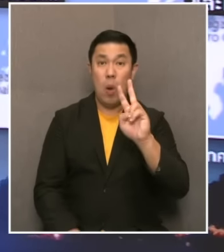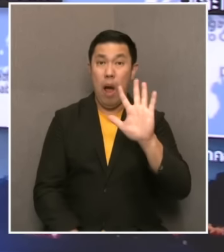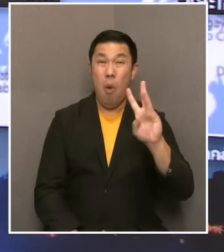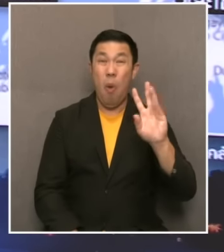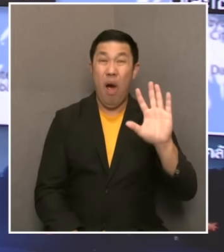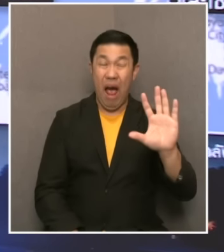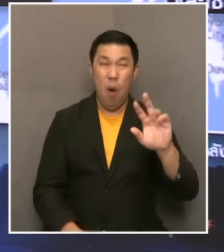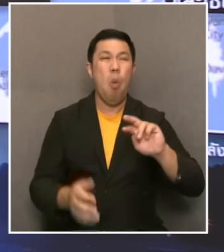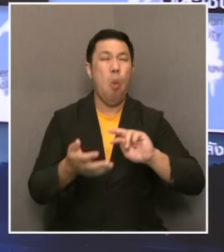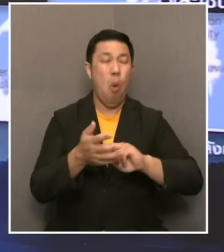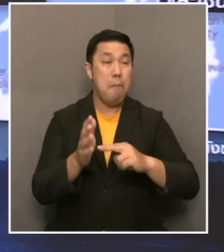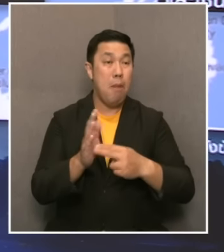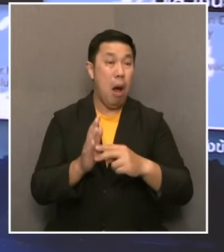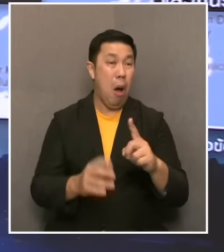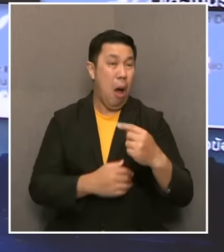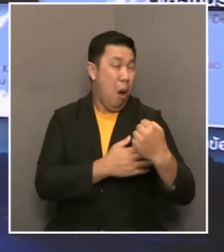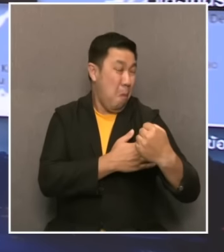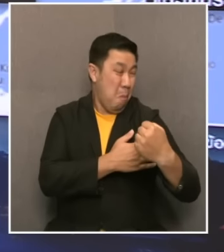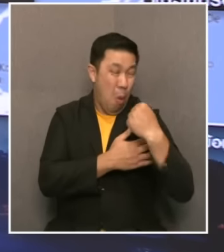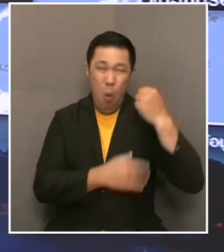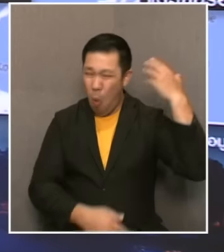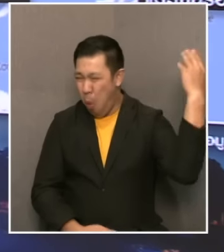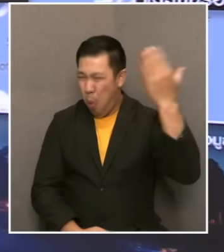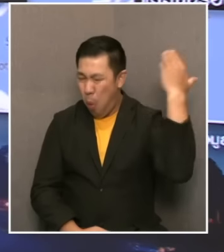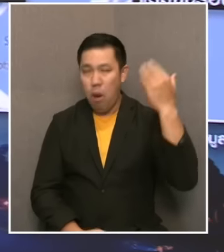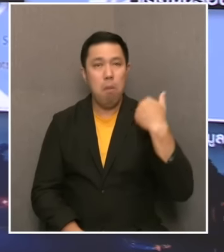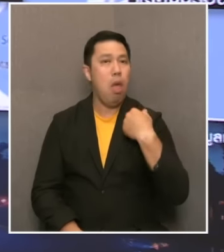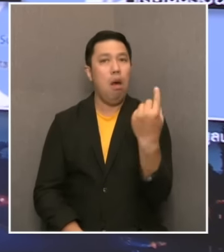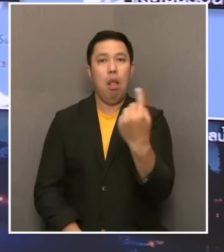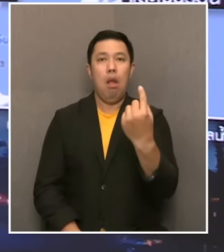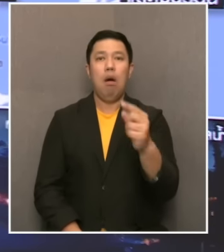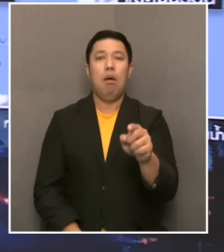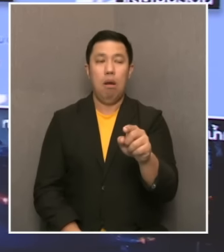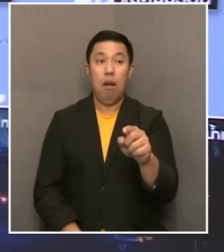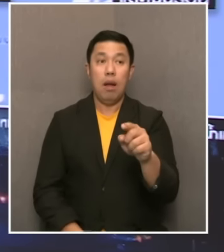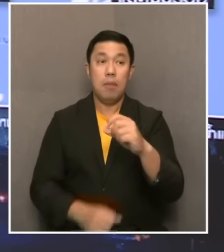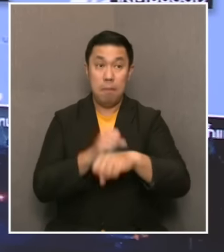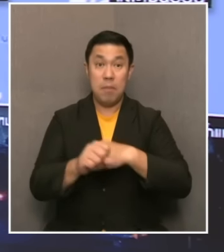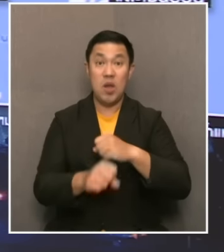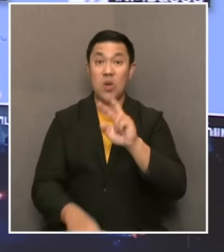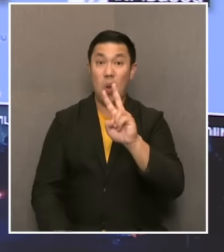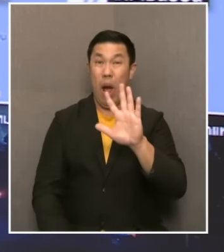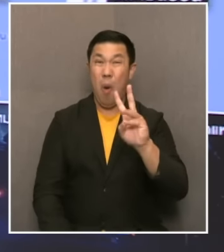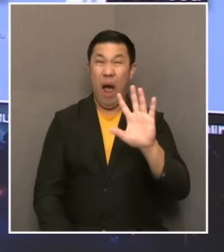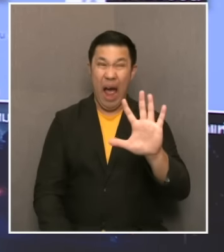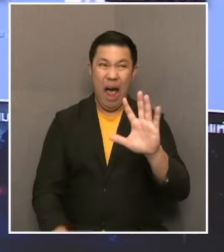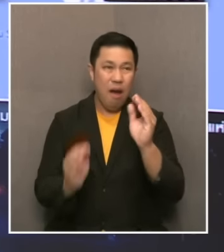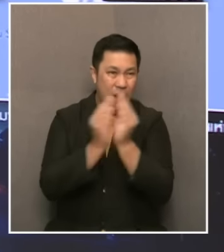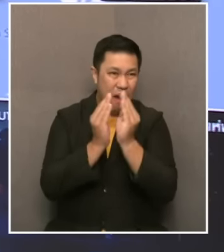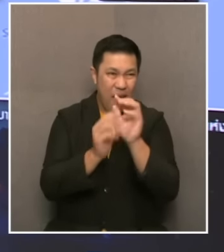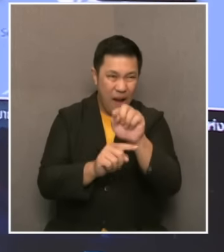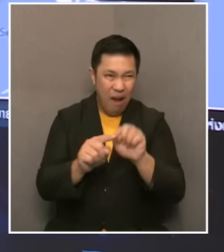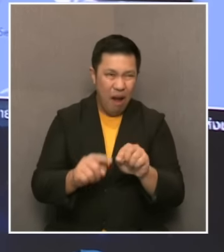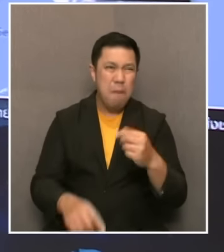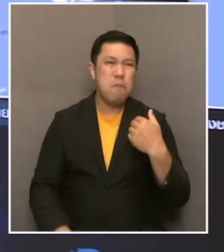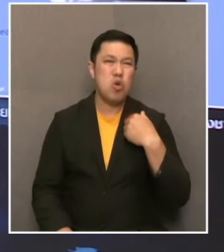ต่ถือได้ว่าเป็นพายุที่เข้ามาเพียงแค่ลูกเดียวเท่านั้นเองนะถือว่าถ้าดูในปีนั้นเนี่ยปี65เนี่ยน้อยกว่าค่าเฉลี่ยที่จะเข้ามา2